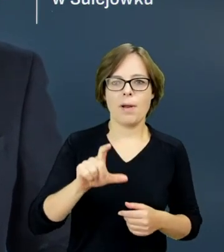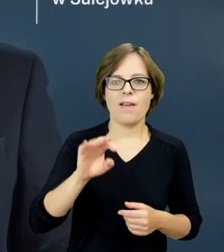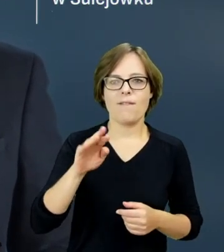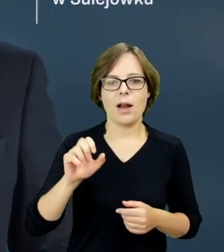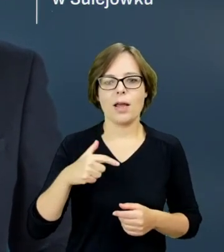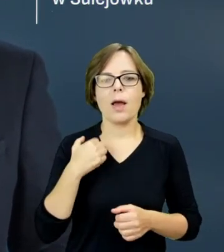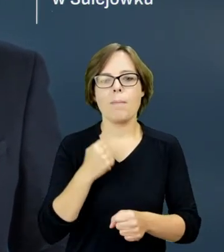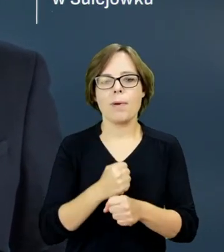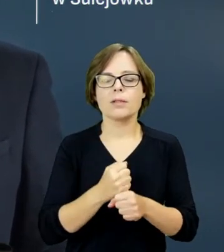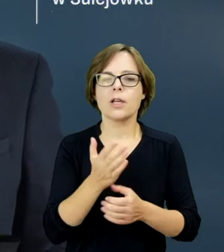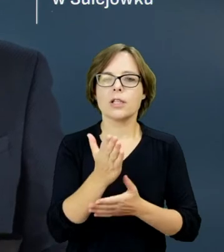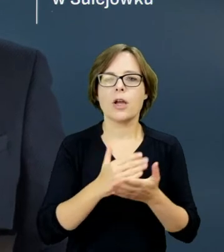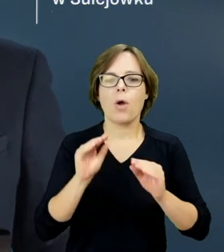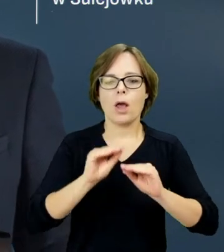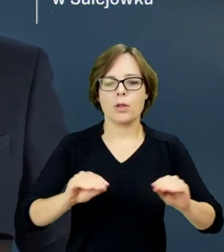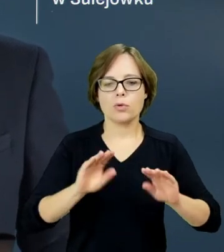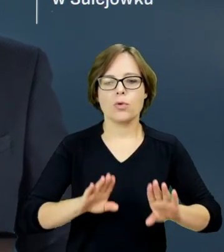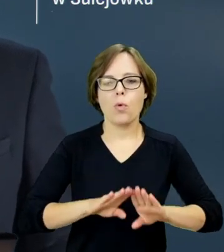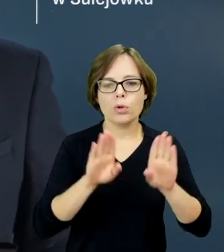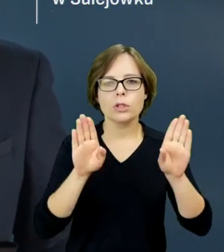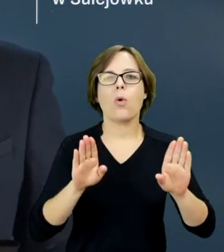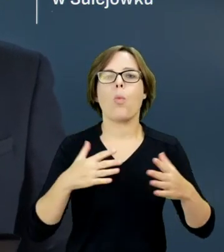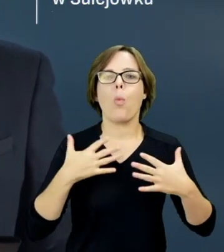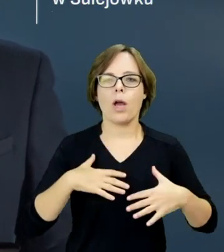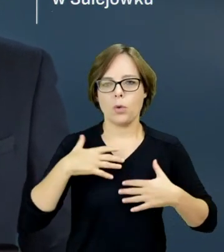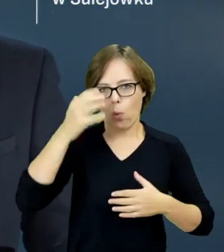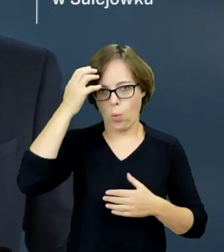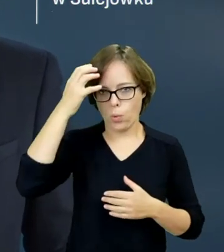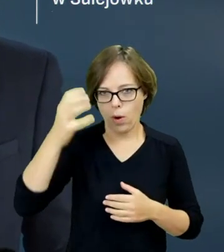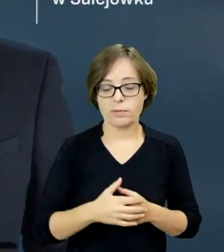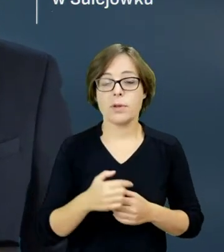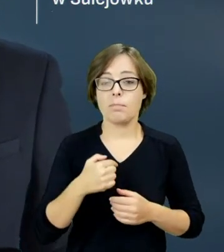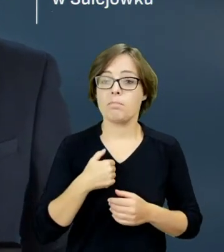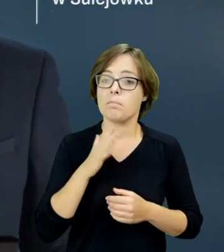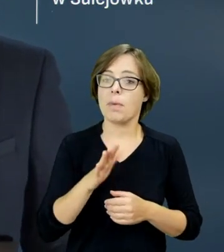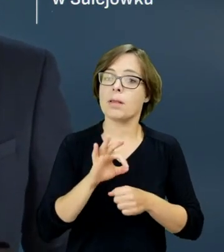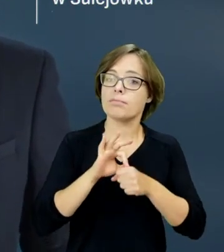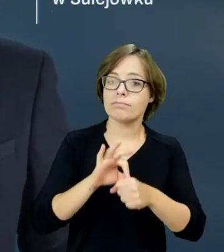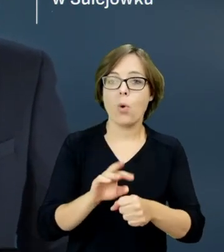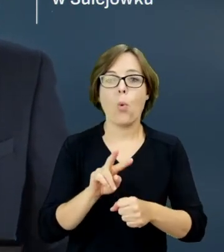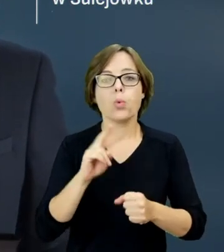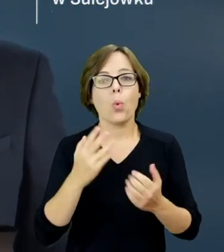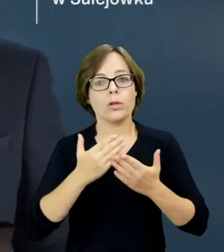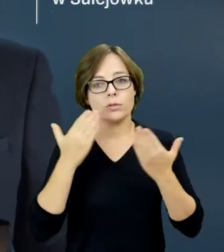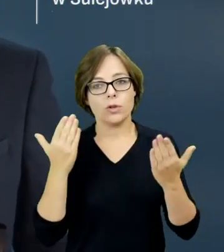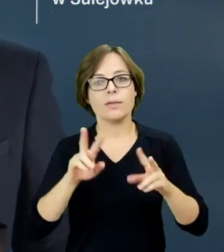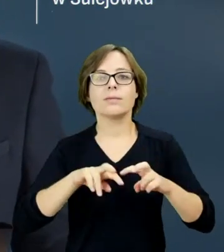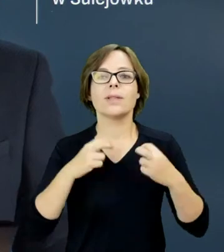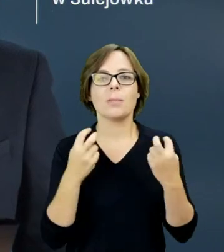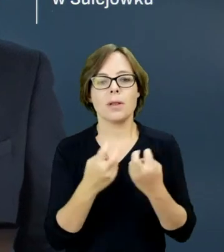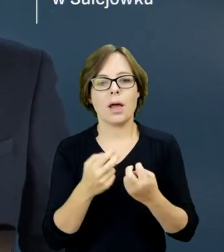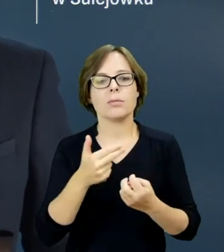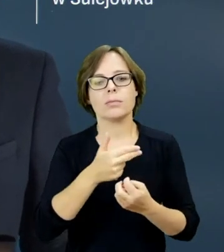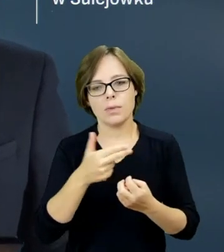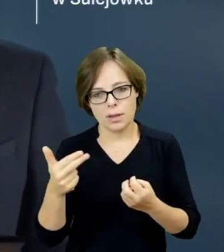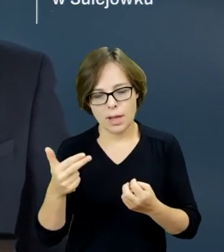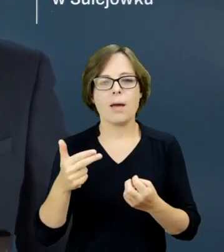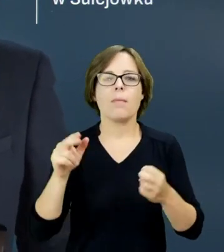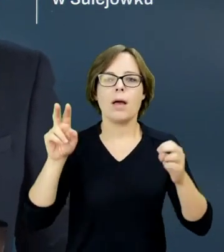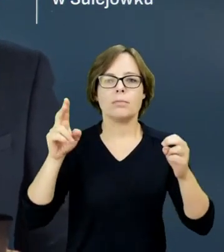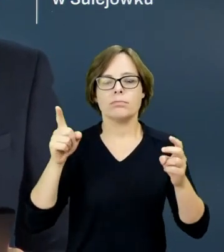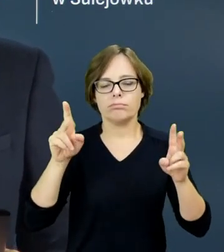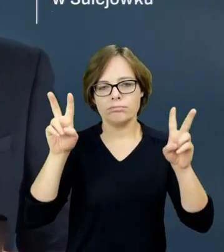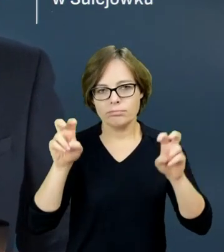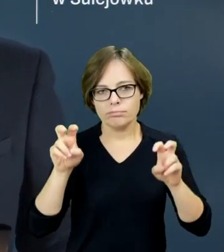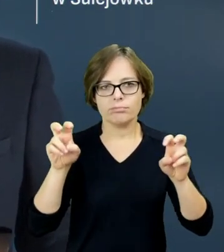działu edukacji Muzeum Łazienki Królewskie i mam przyjemność poprowadzić również drugi dzień seminarium Wierzymy, że dajemy czyn o